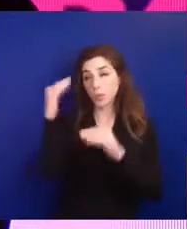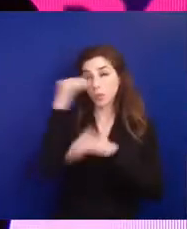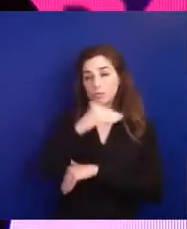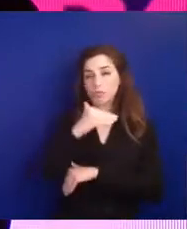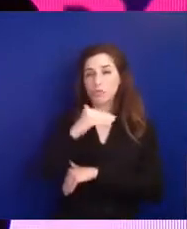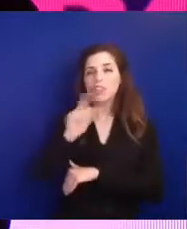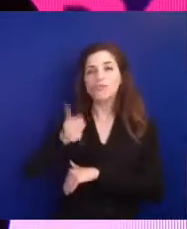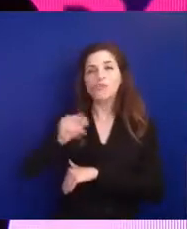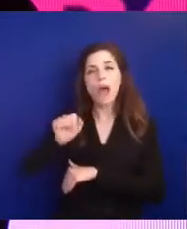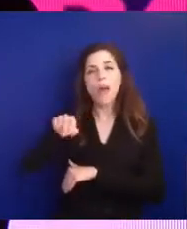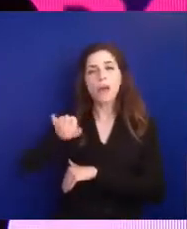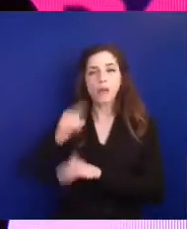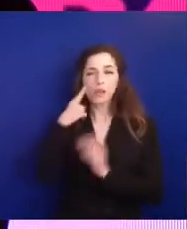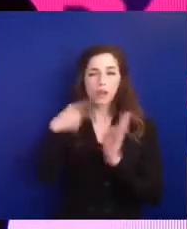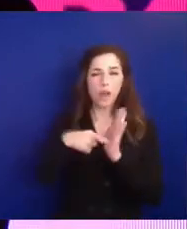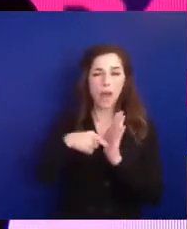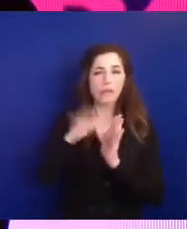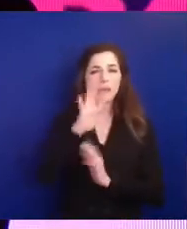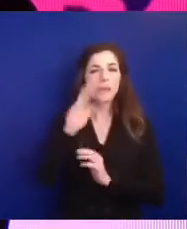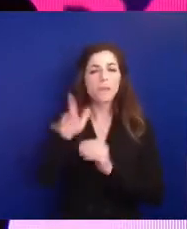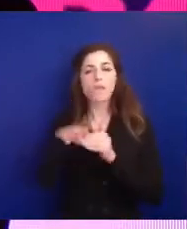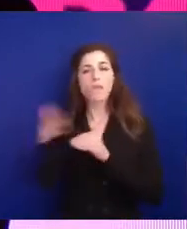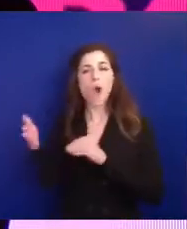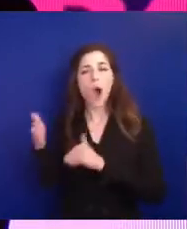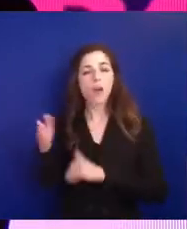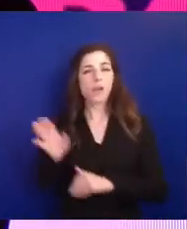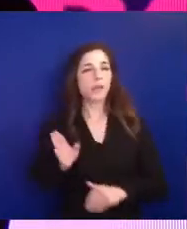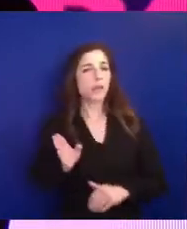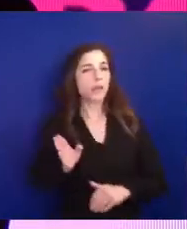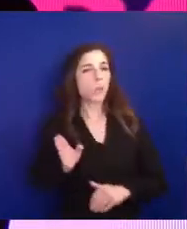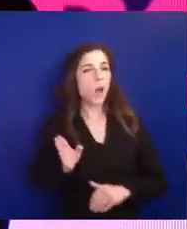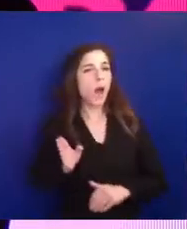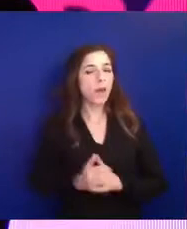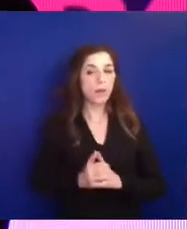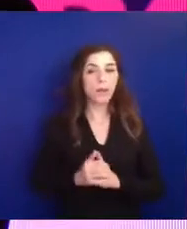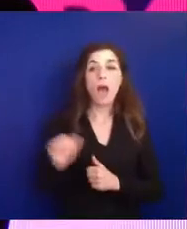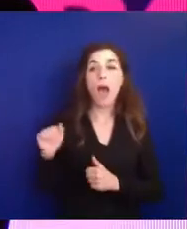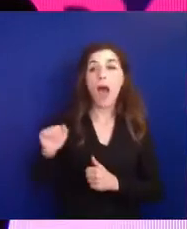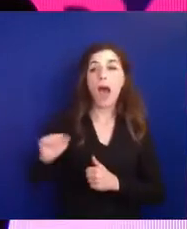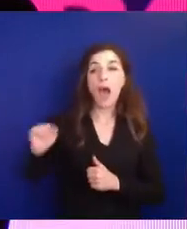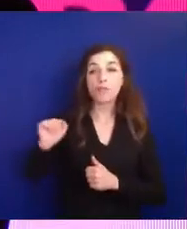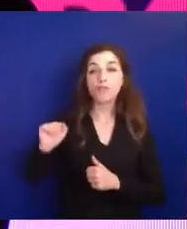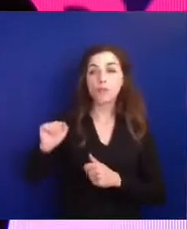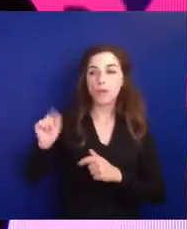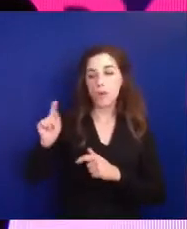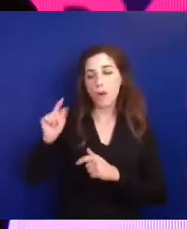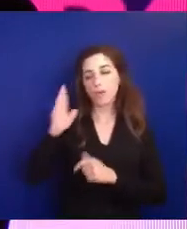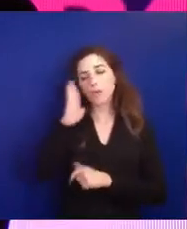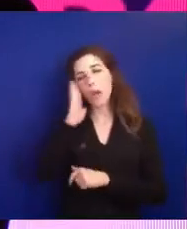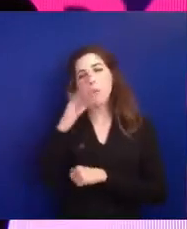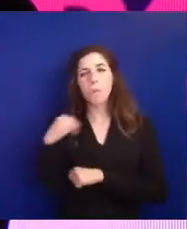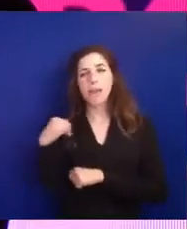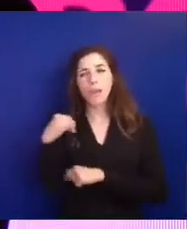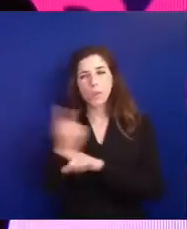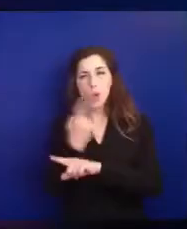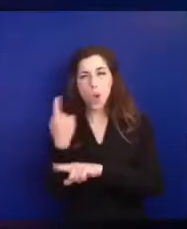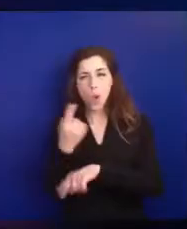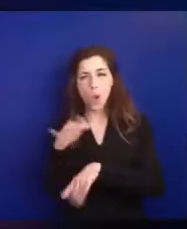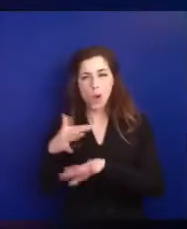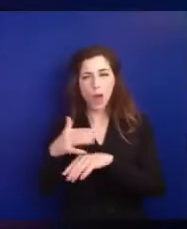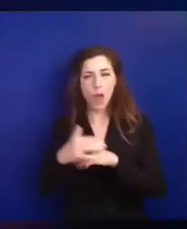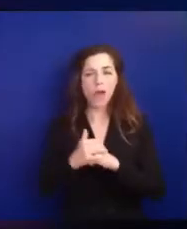sensazione che fosse fuori a fare la guardia angelo andò a dormire per circa un'ora all'una di notte tornò